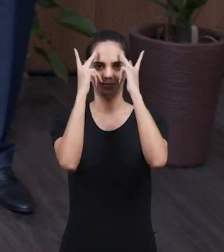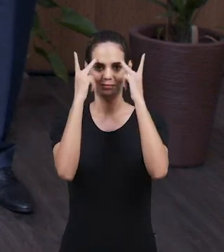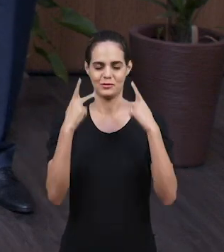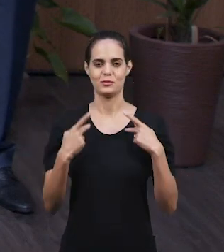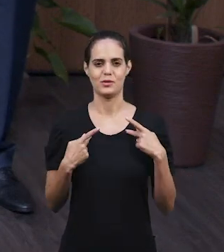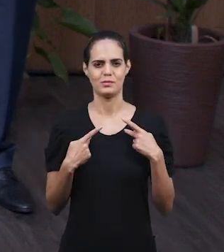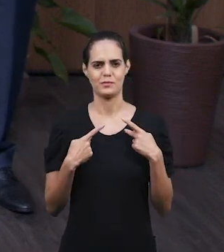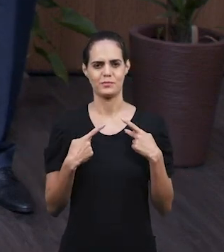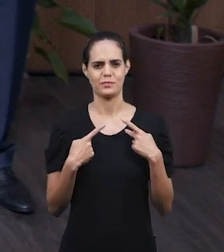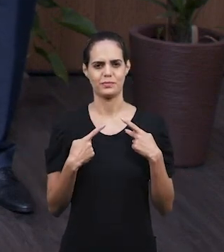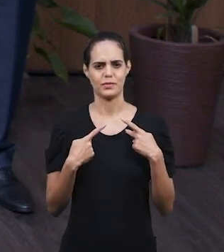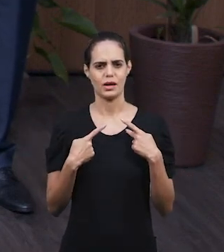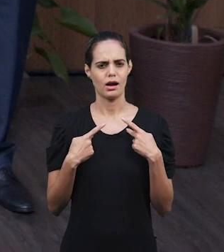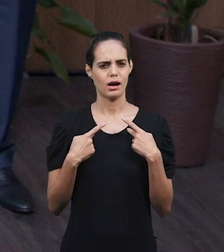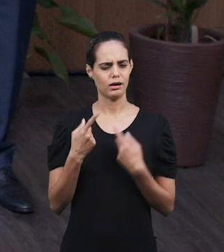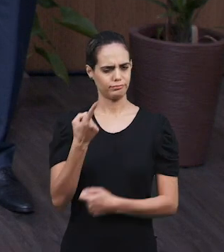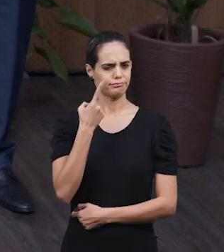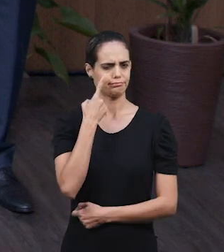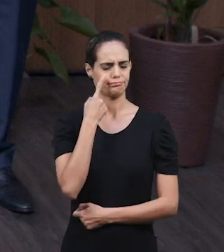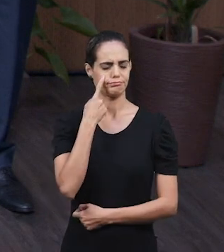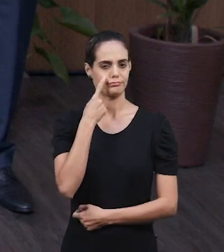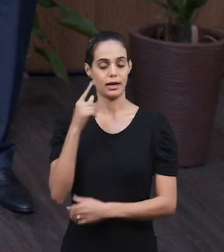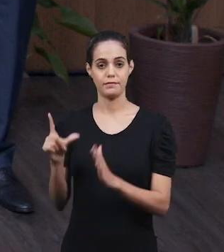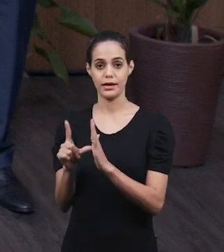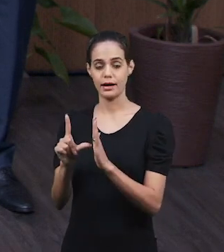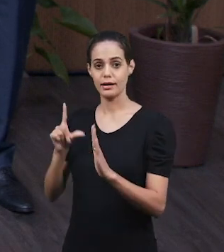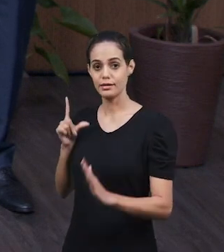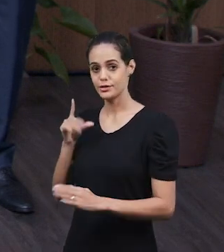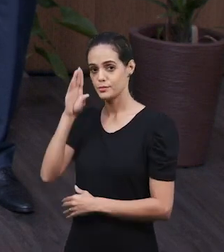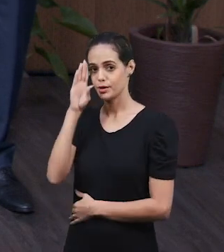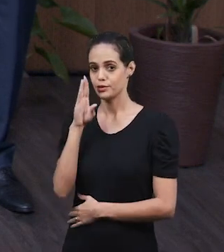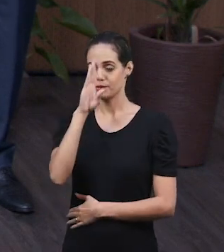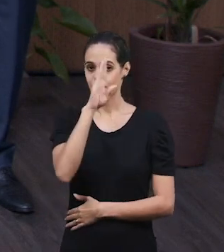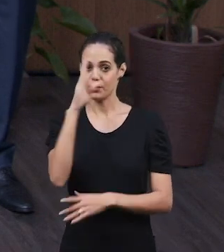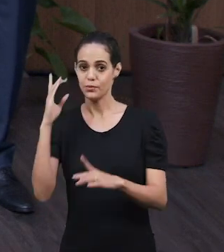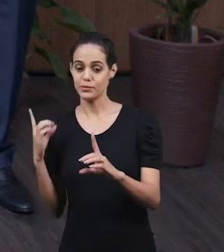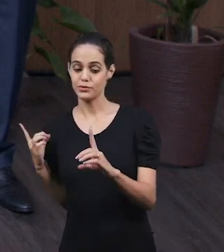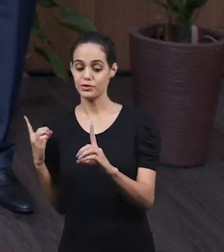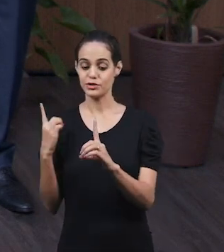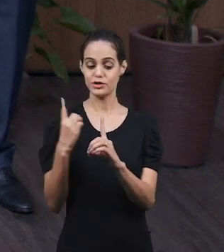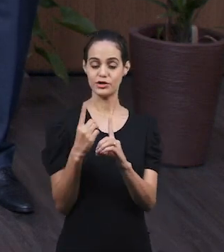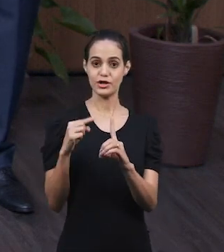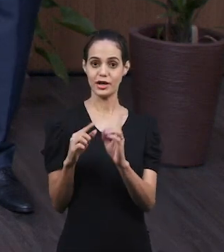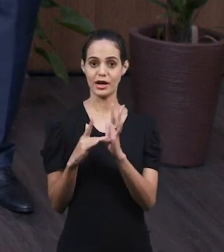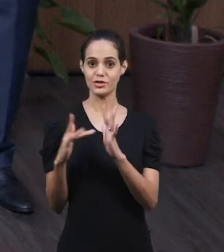que même avant que Bartimée arrive devant le Seigneur Jésus,